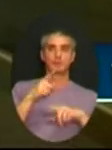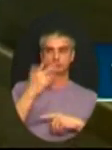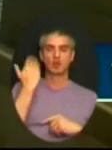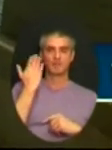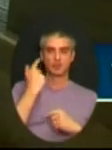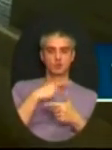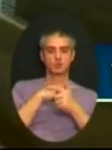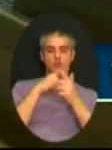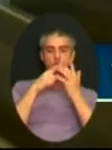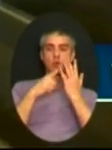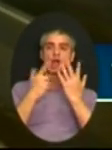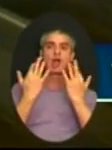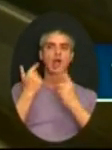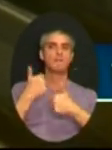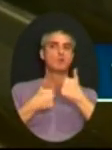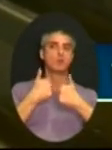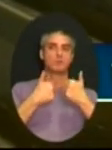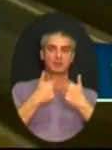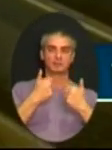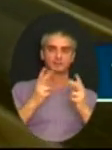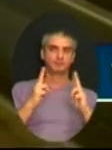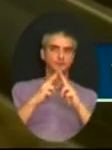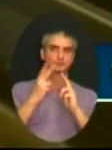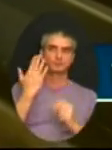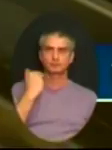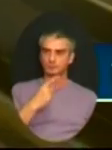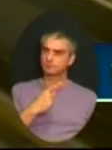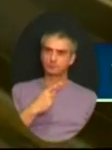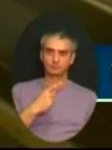והיו כמה מועמדים. המפגש היה